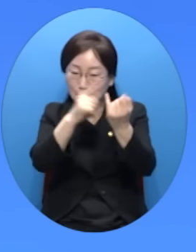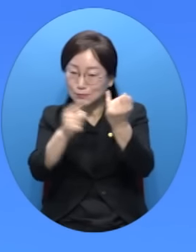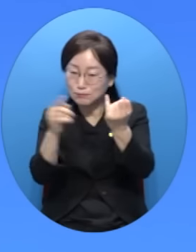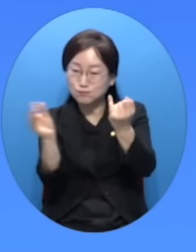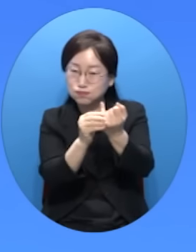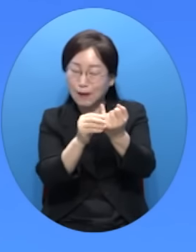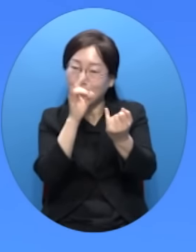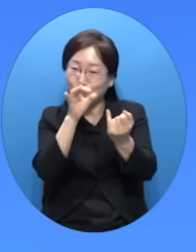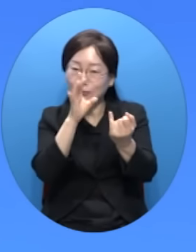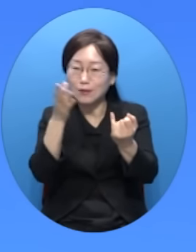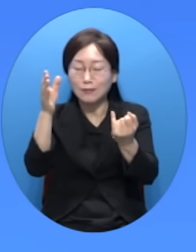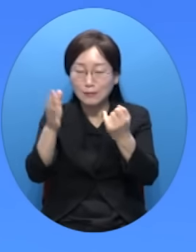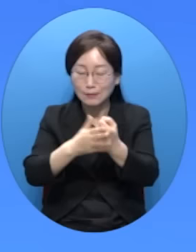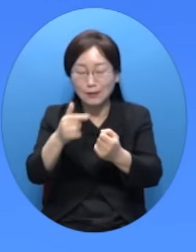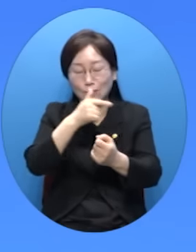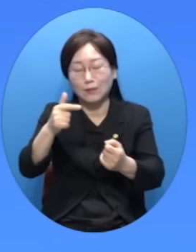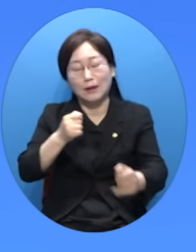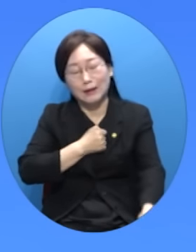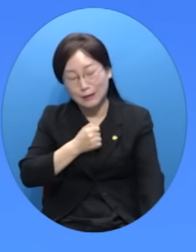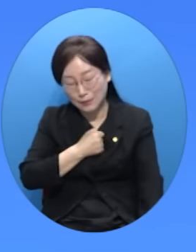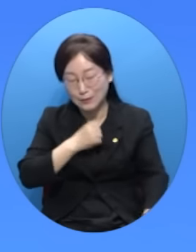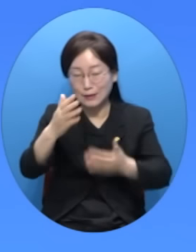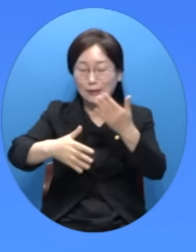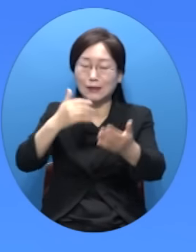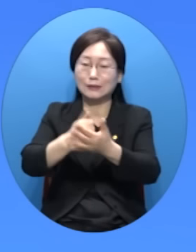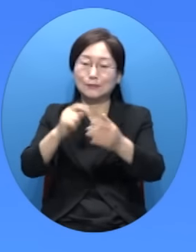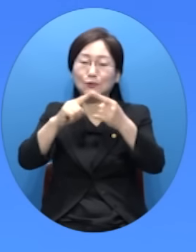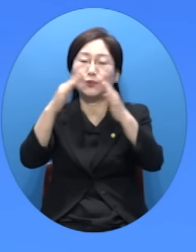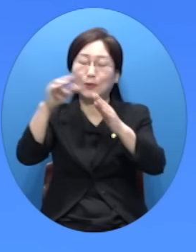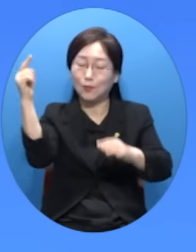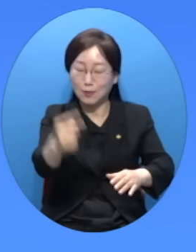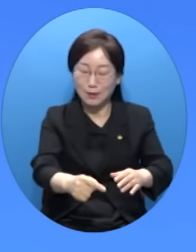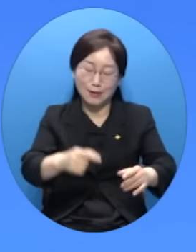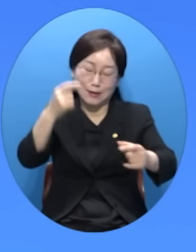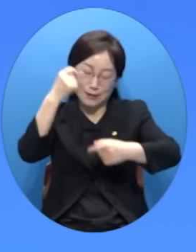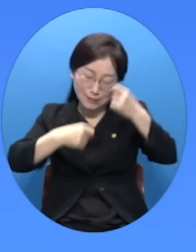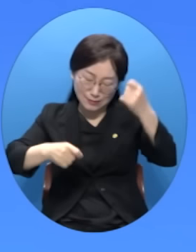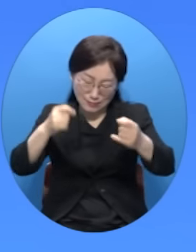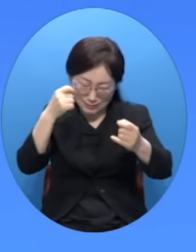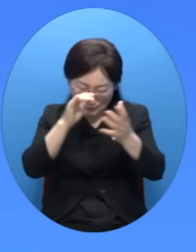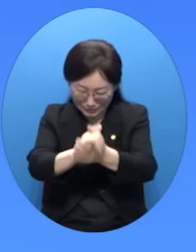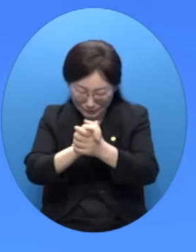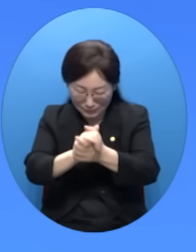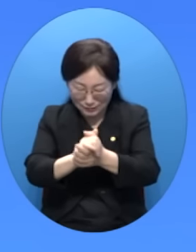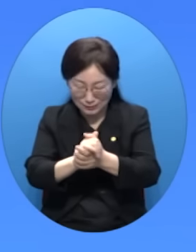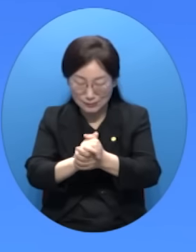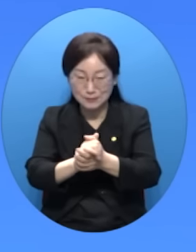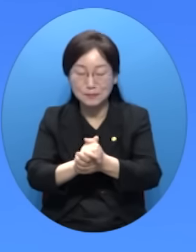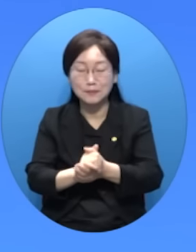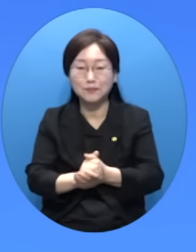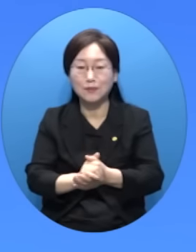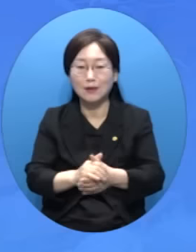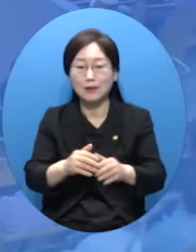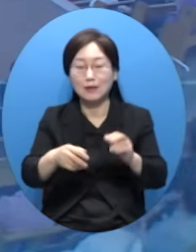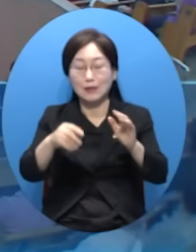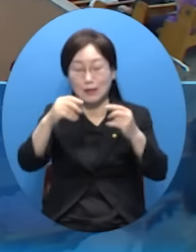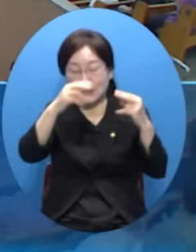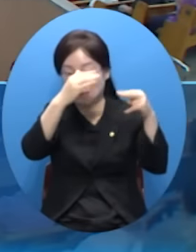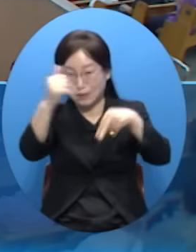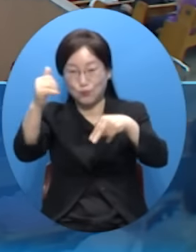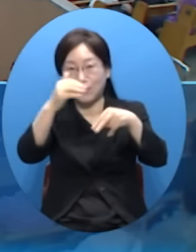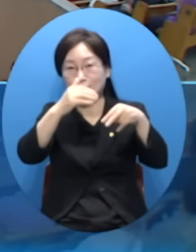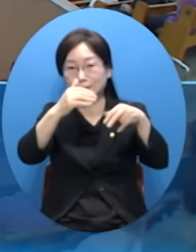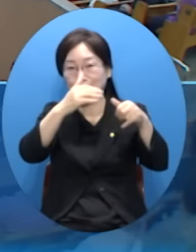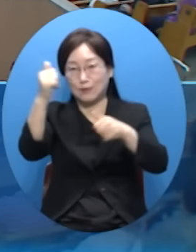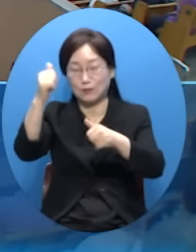생겨서 너무나 안타까워서 하나님 앞에 나와 통곡하며 눈물의 기도를 드립니다. 사무엘상 1장 10절